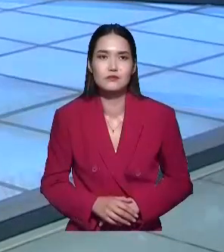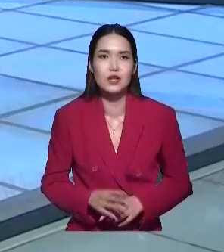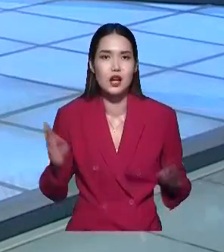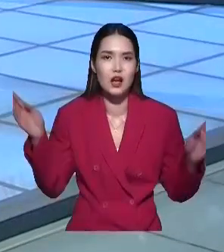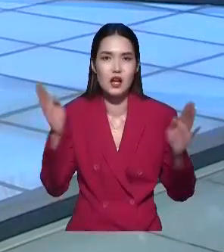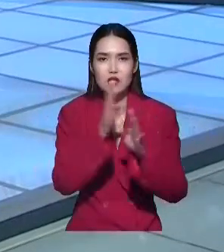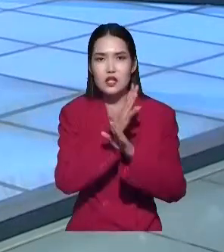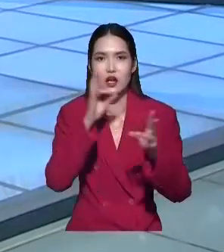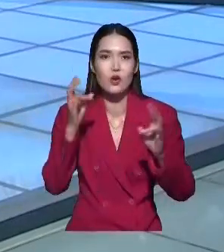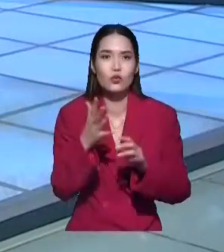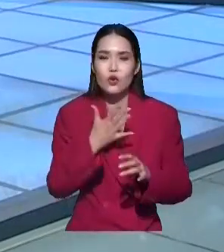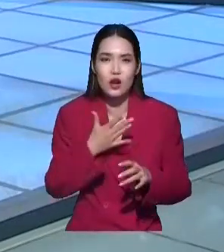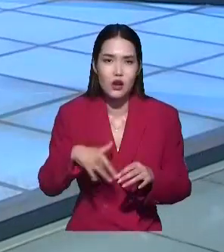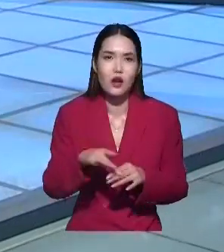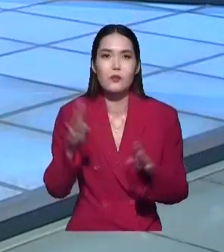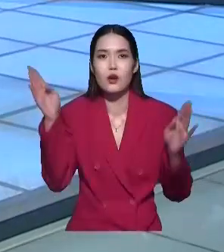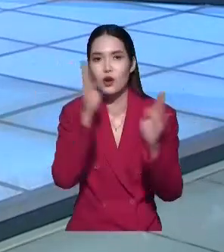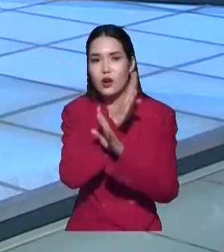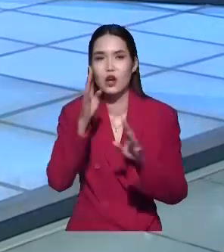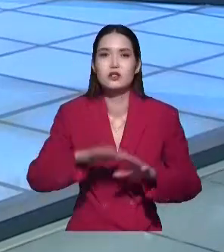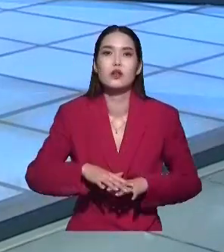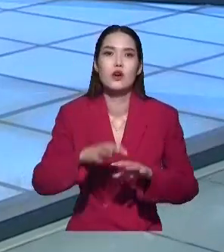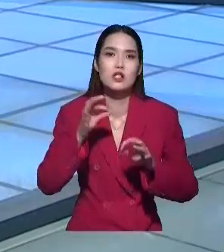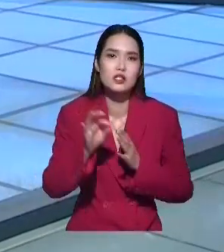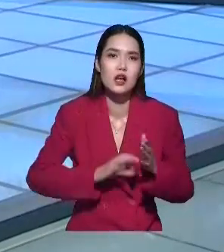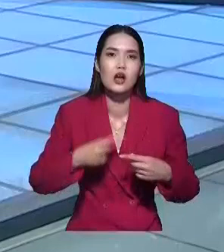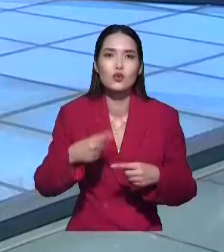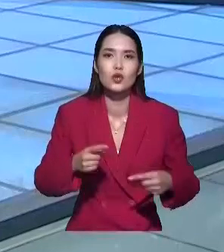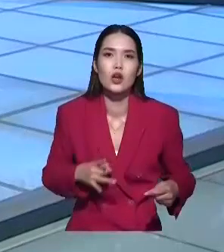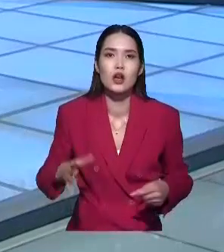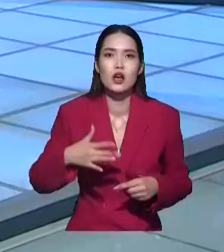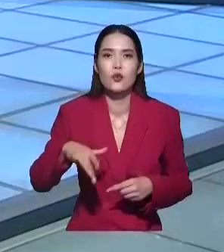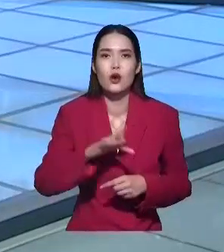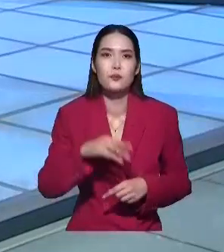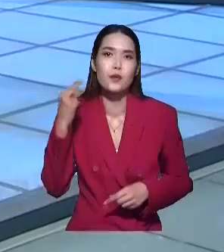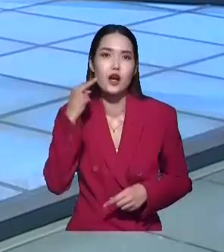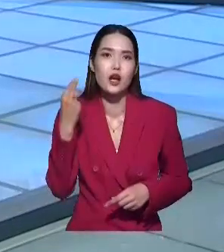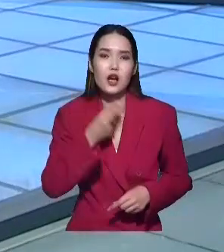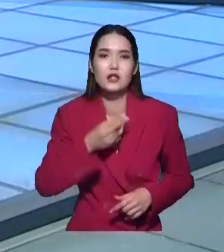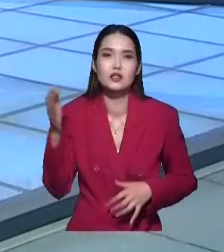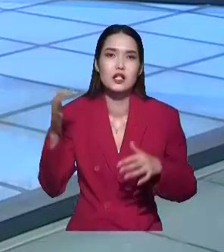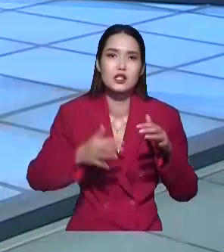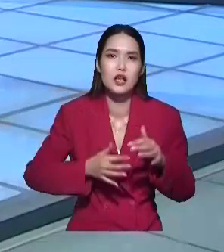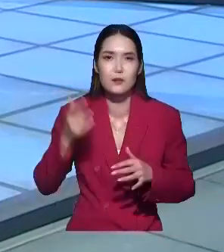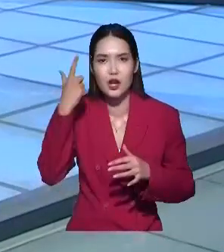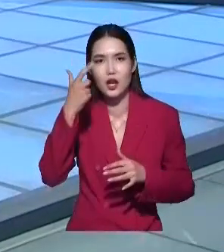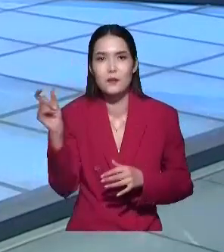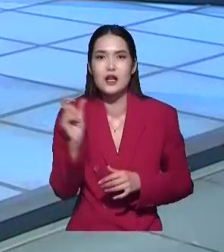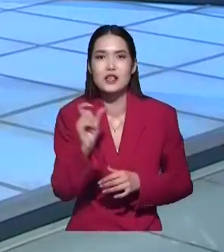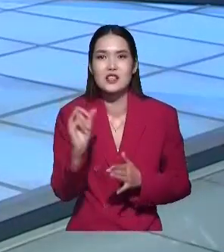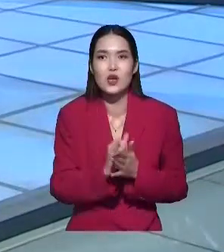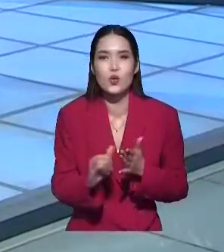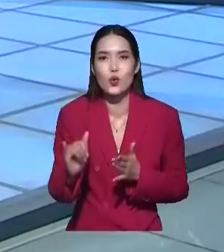Стихии бушуют не только в нашей стране. Природные катаклизмы охватили сразу несколько стран мира. В Китае из-за ливней объявили синий